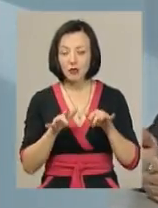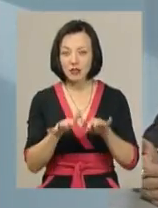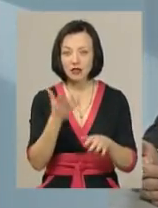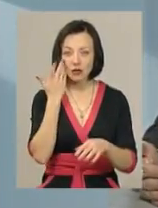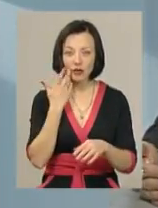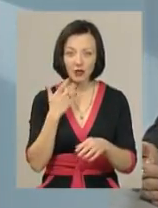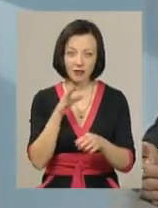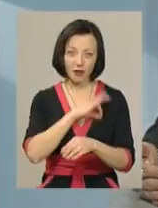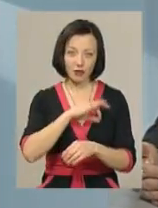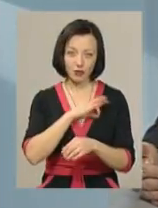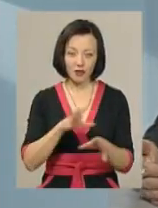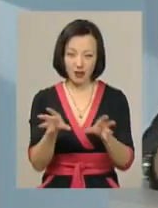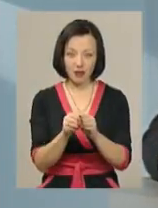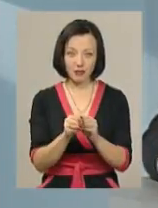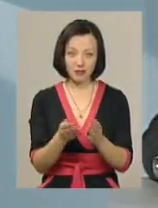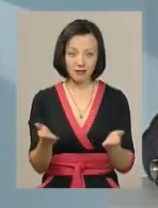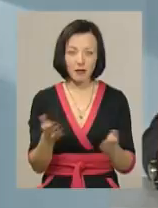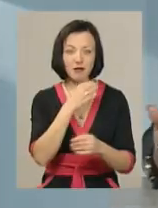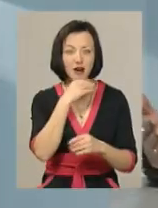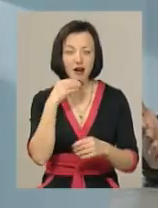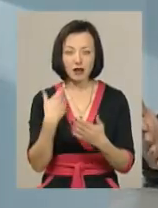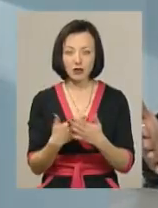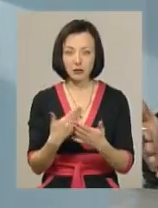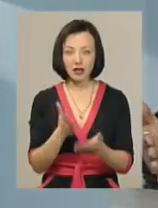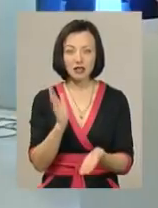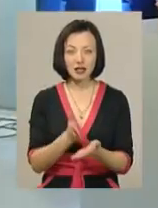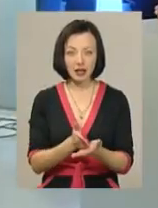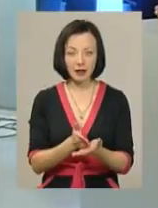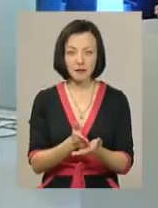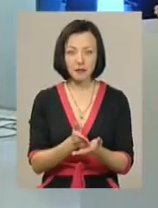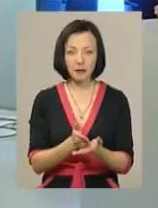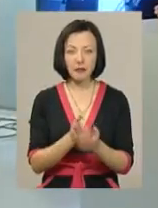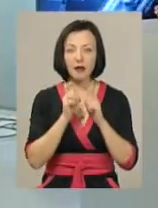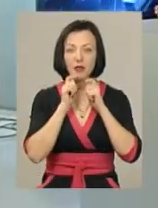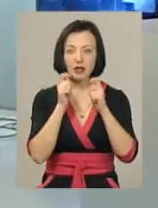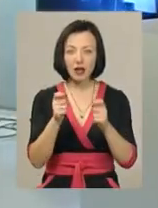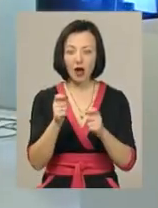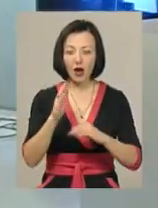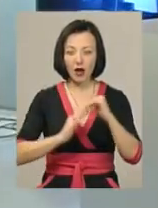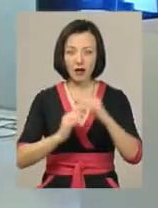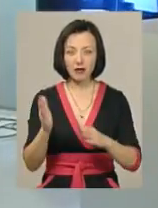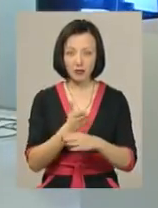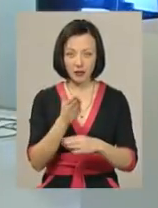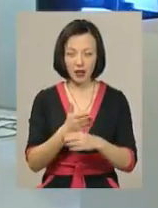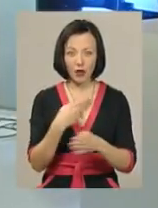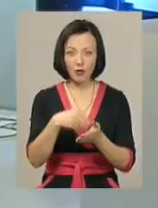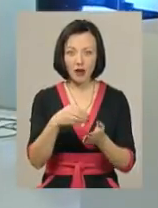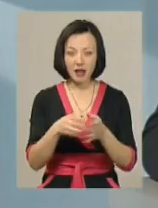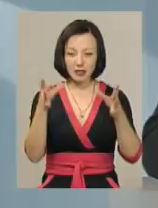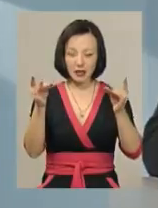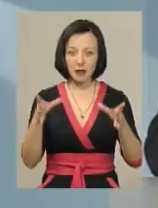коли цей подарунок використовується да тому що зараз багато наприклад є варіантів подарунків хендмейд коли купляється на